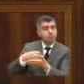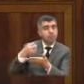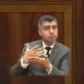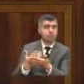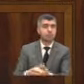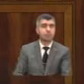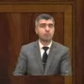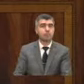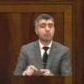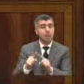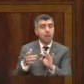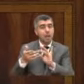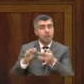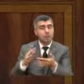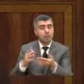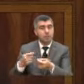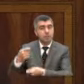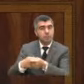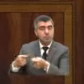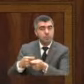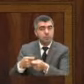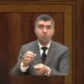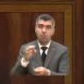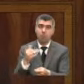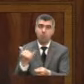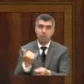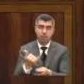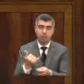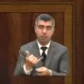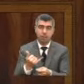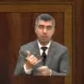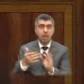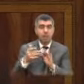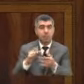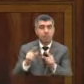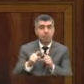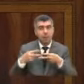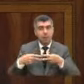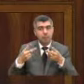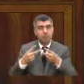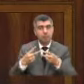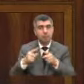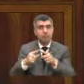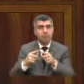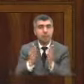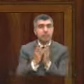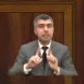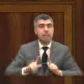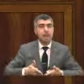رقمنات الاقتصاد المغربي تحرك، رقمنات التعليم ما عمرنا كنا نحلموا به كيف